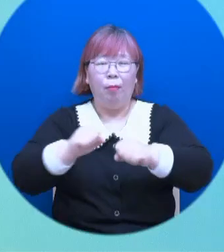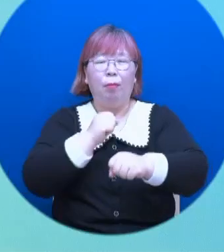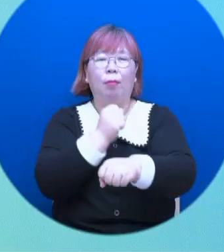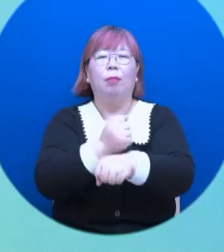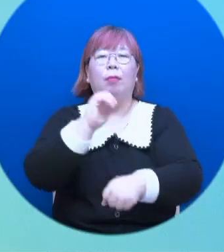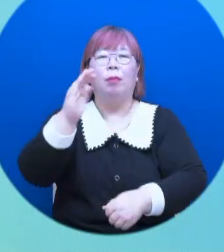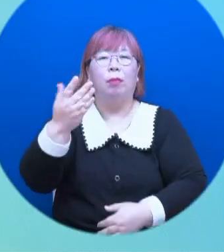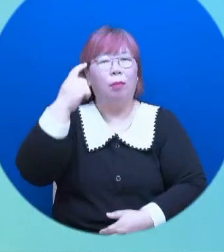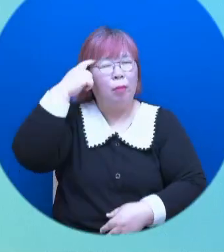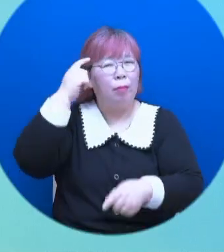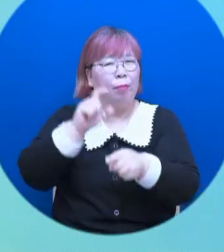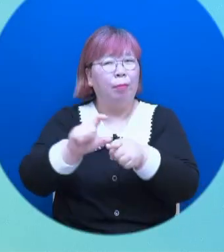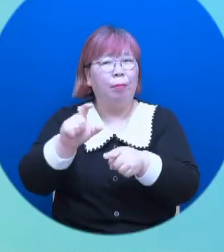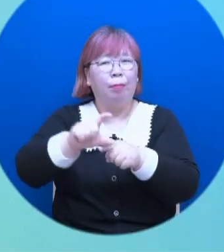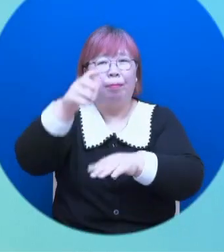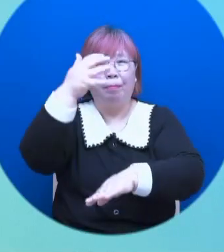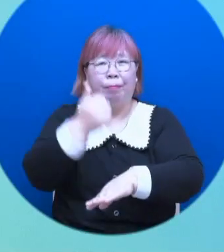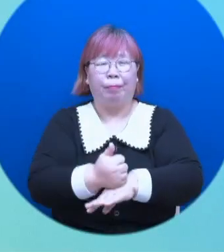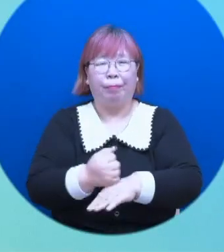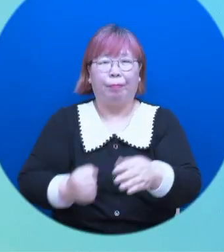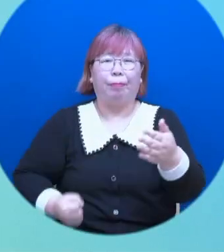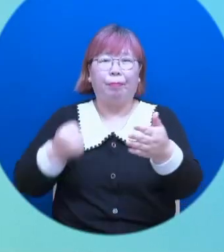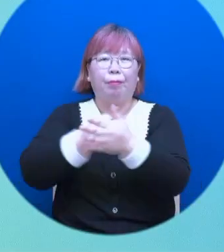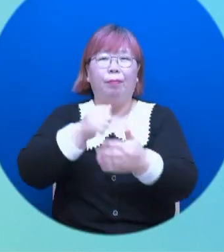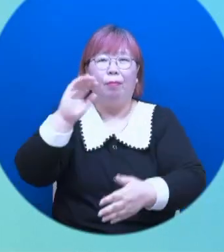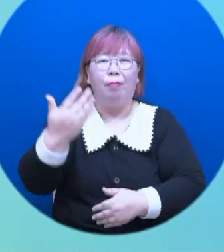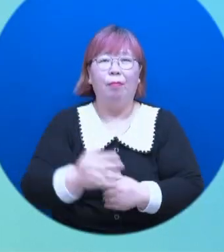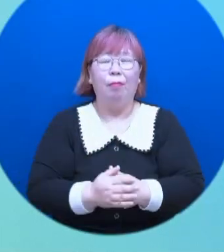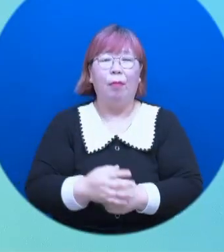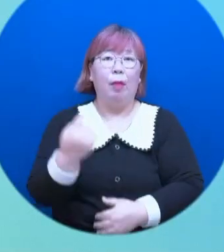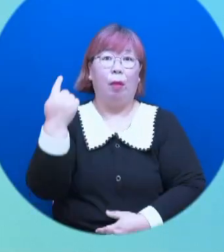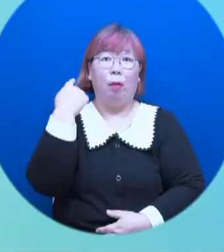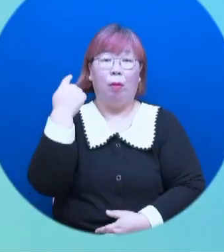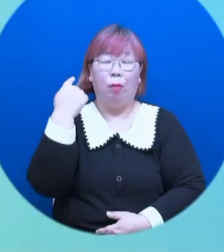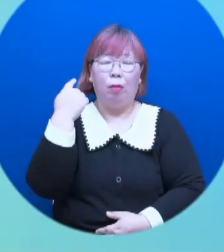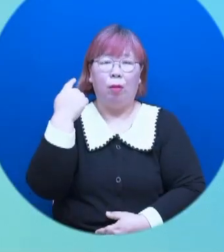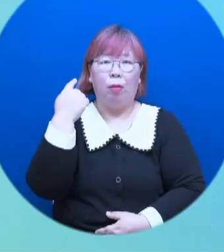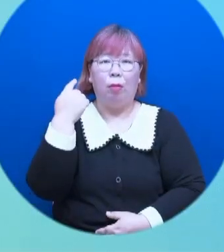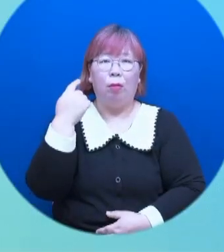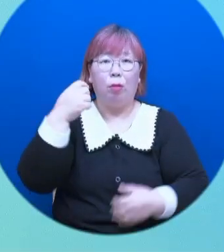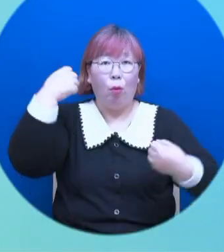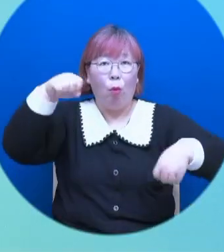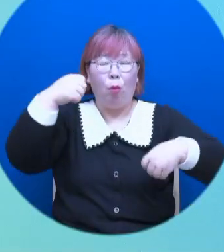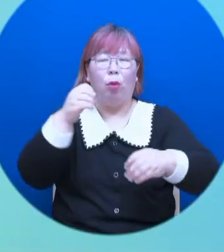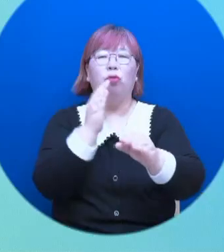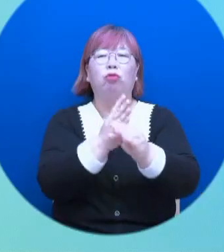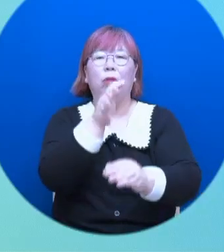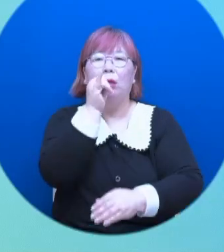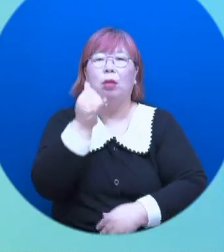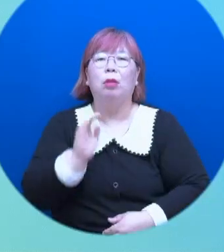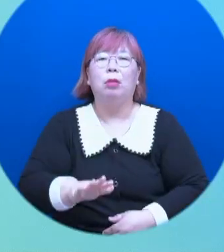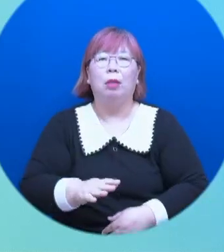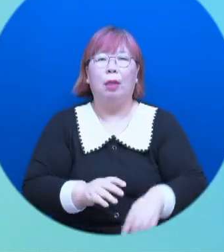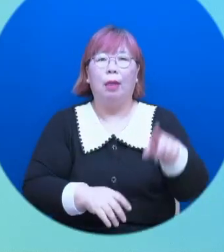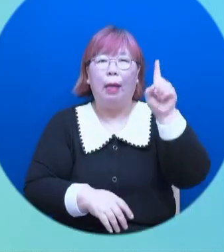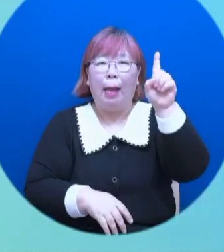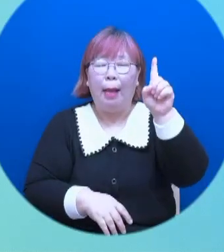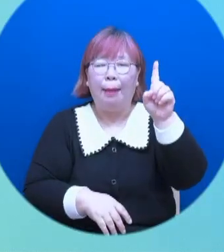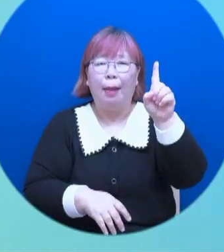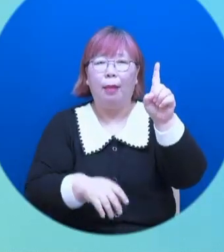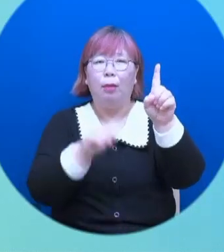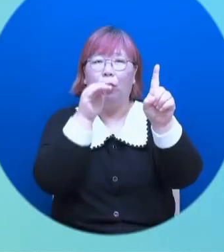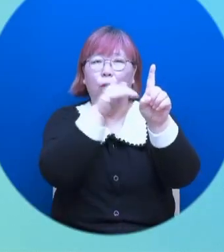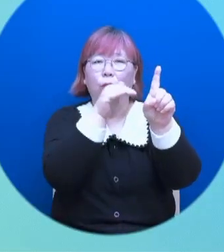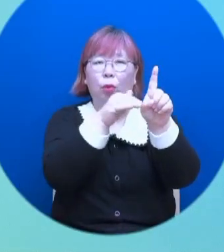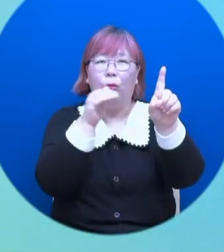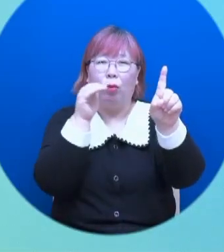그러면서 고민 끝에 결정하게 됩니다. 어제 공연에도 잠깐 나왔었는데요, 하나를 건드리기 시작해요.